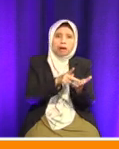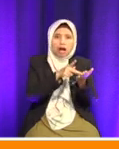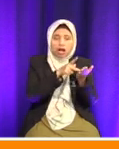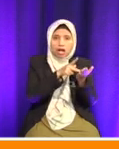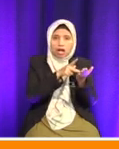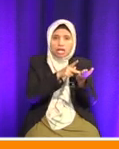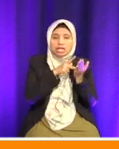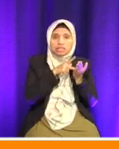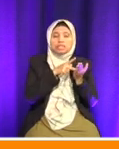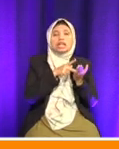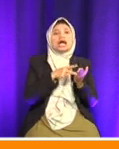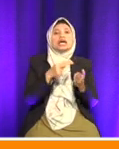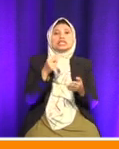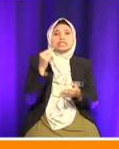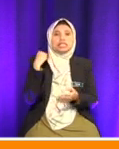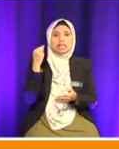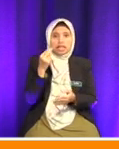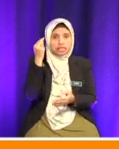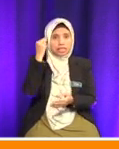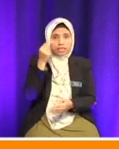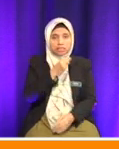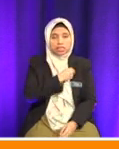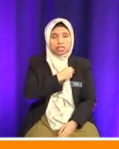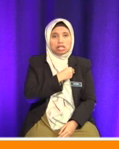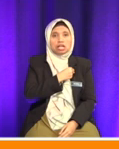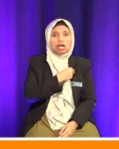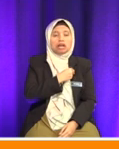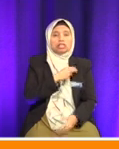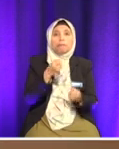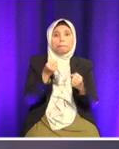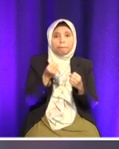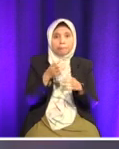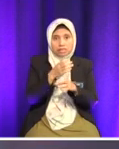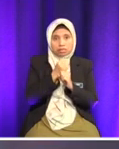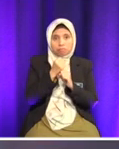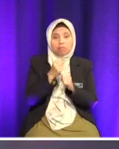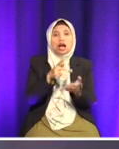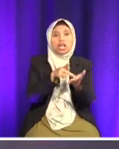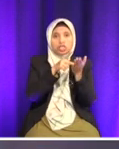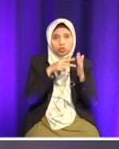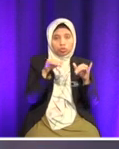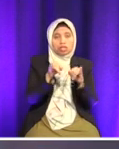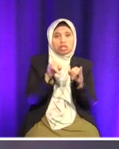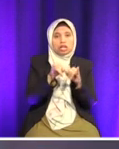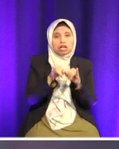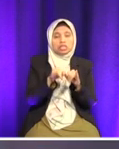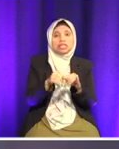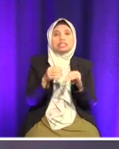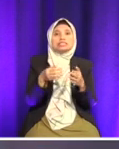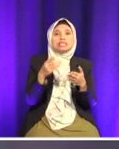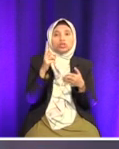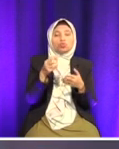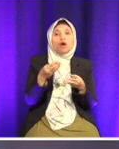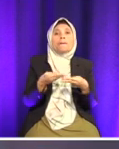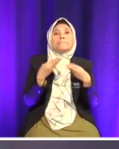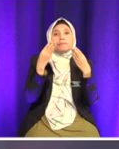dan tidurnya ialah suatu sedekah daripada Tuhan Azza Wa Jalla untuk